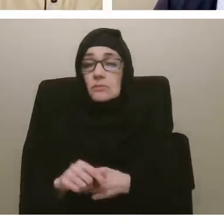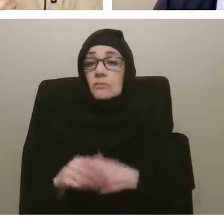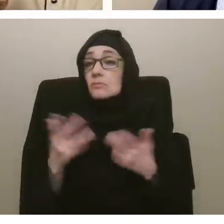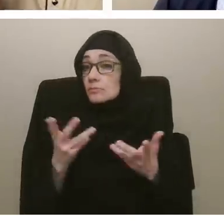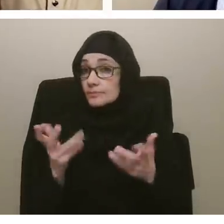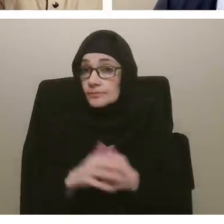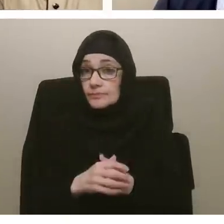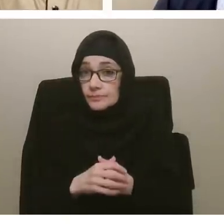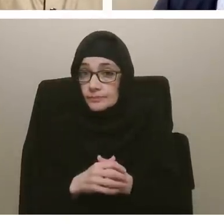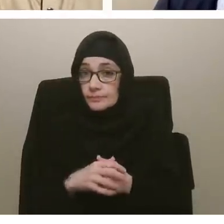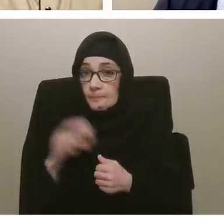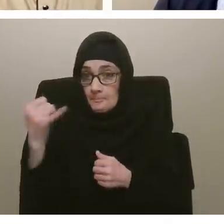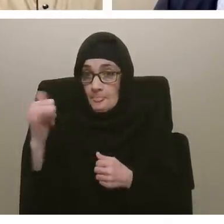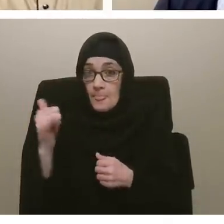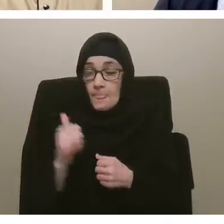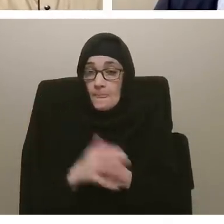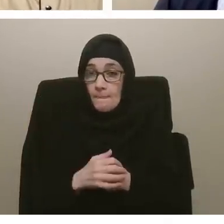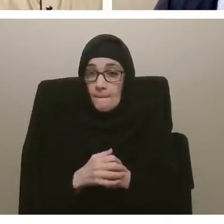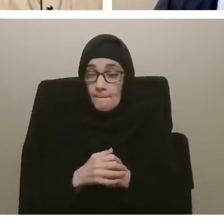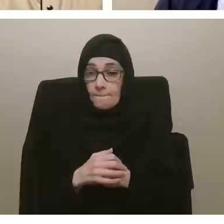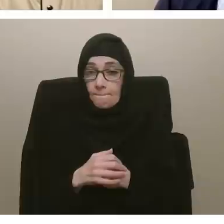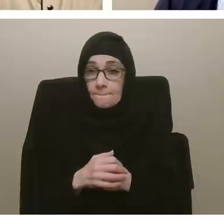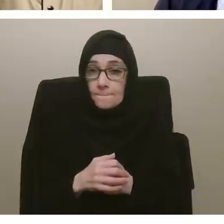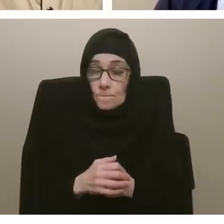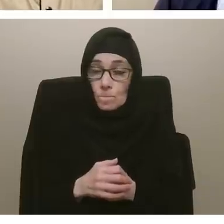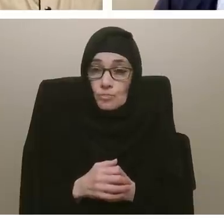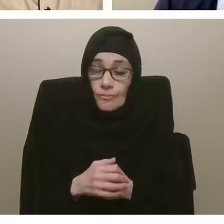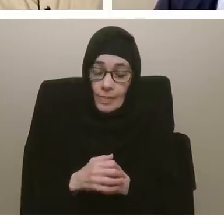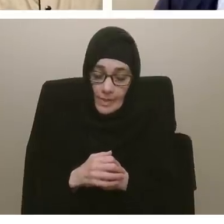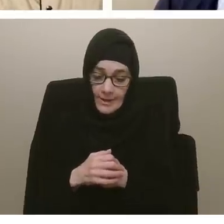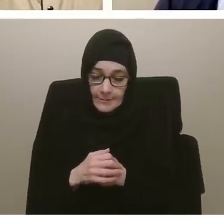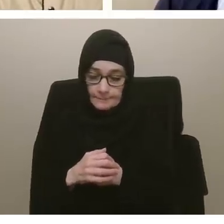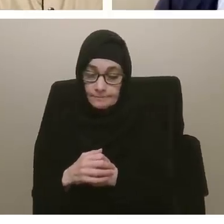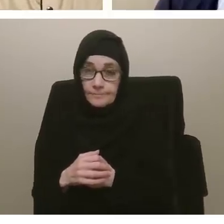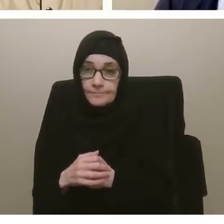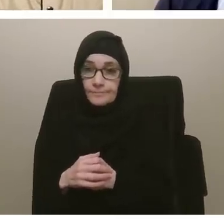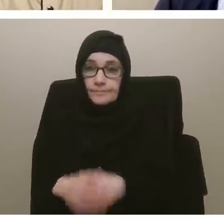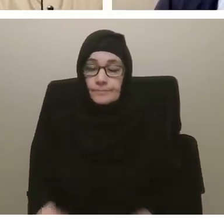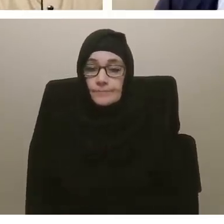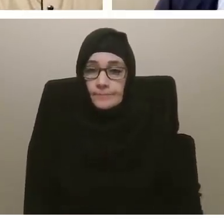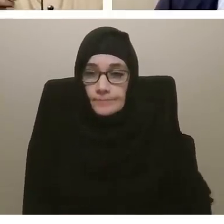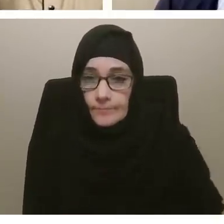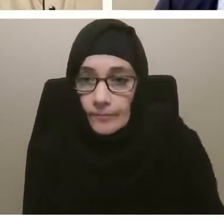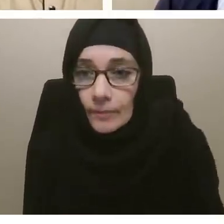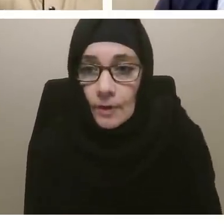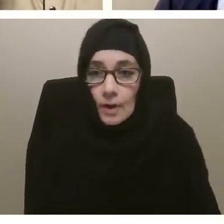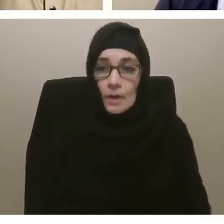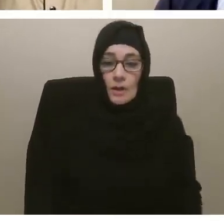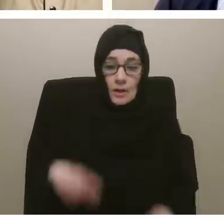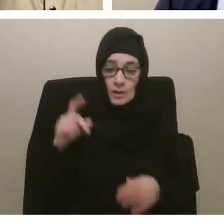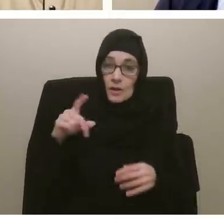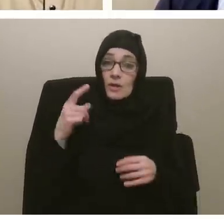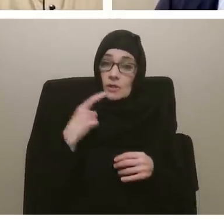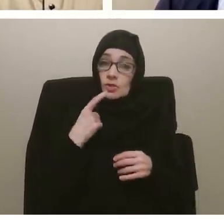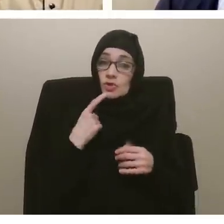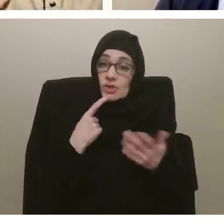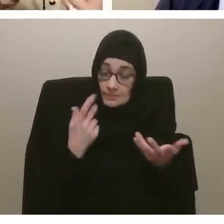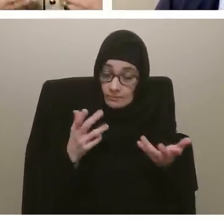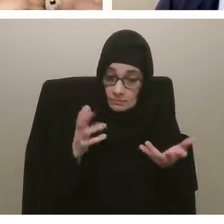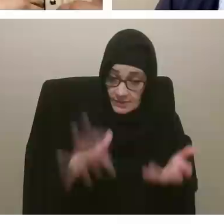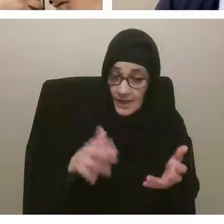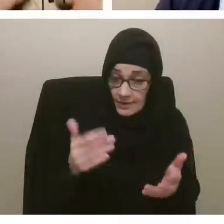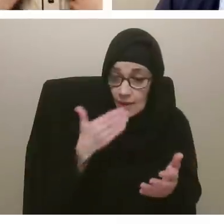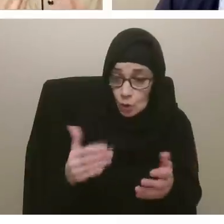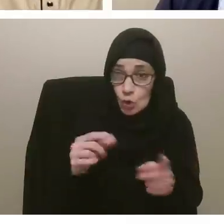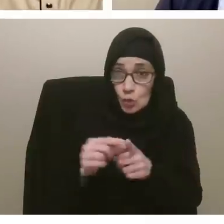فقل هل لك إلى أن تزكى وهديك إلى ربك فتخشى. just say to him, speak to him these good words and say, look,